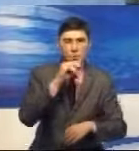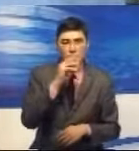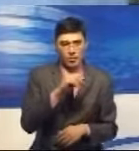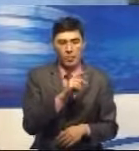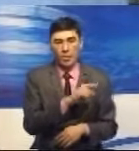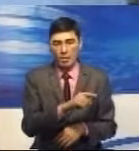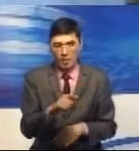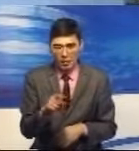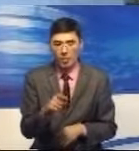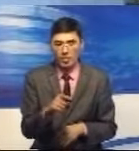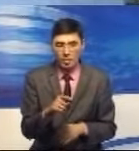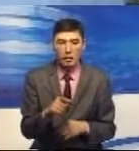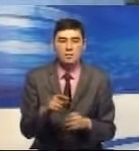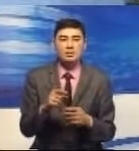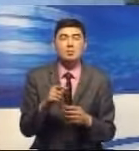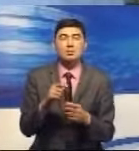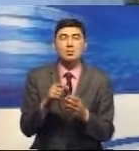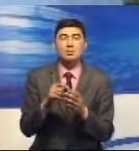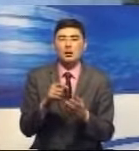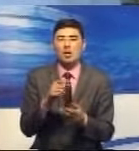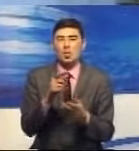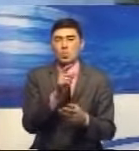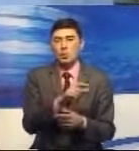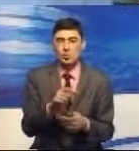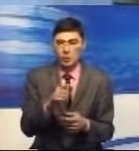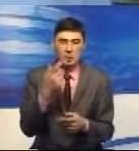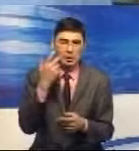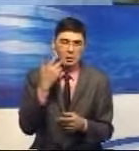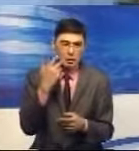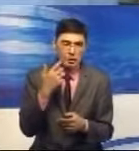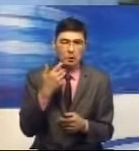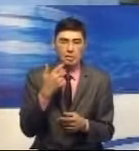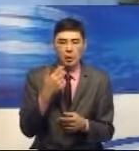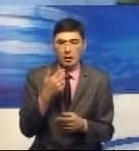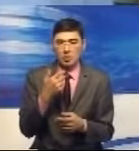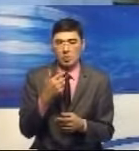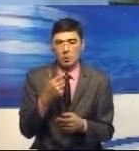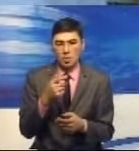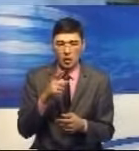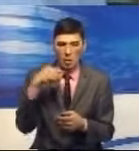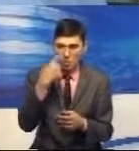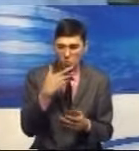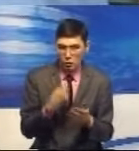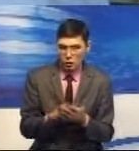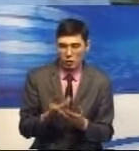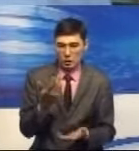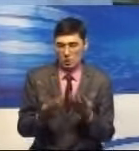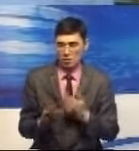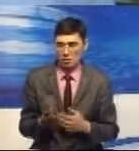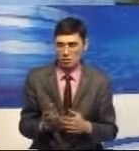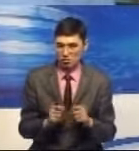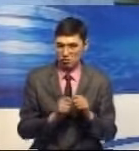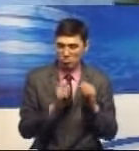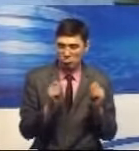сотталғанға орындау парақтарын жабу болса жұмысқа орналастырып, ал кәсіпкер жеке кәсіпорын ашып жатса мекеменің